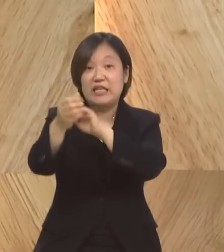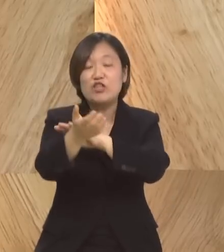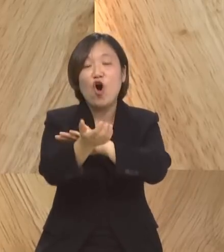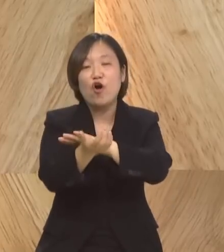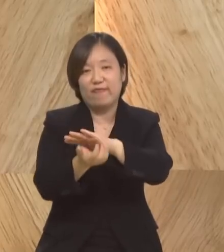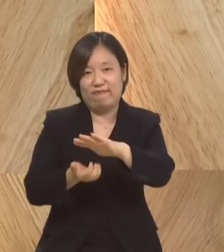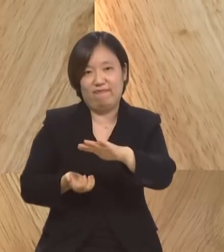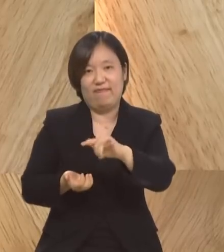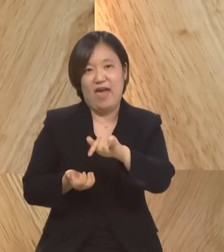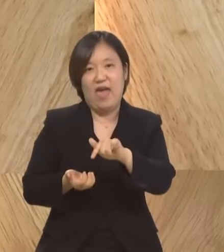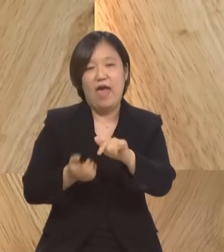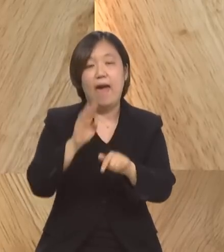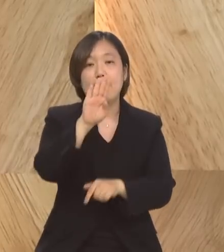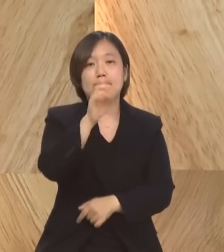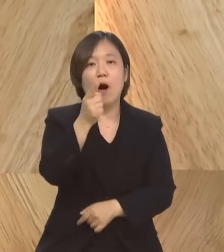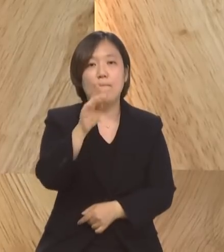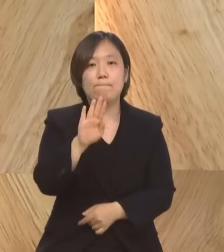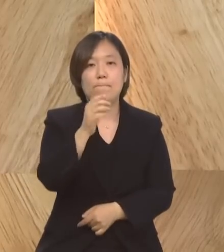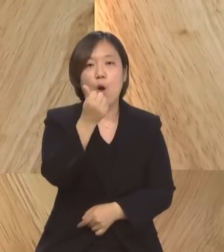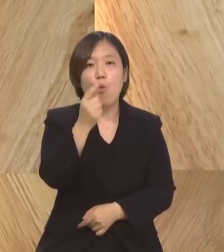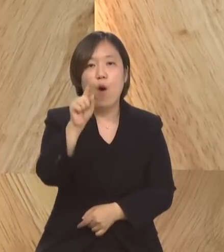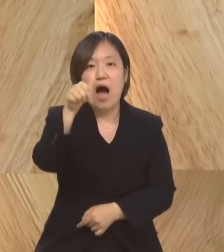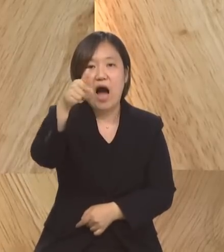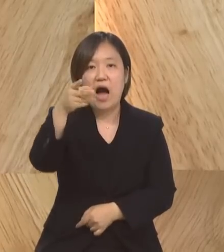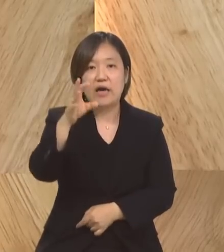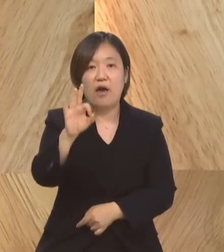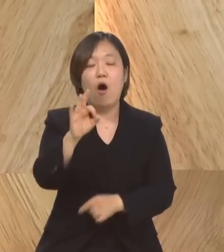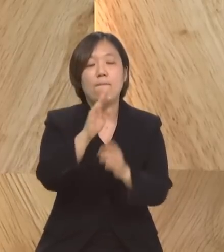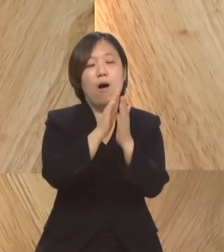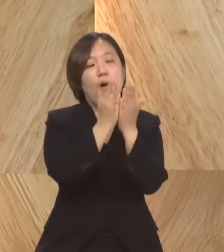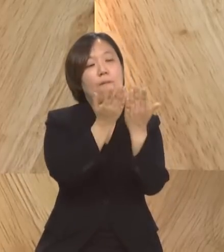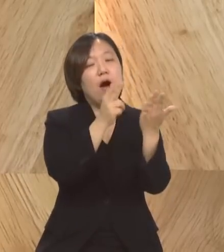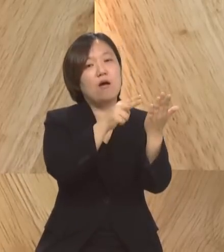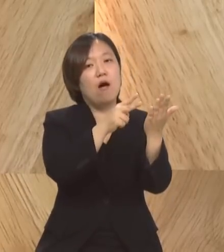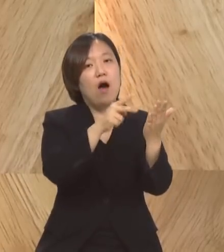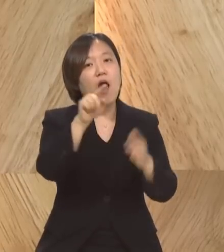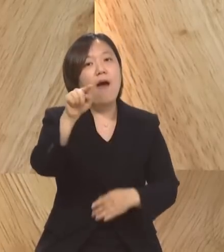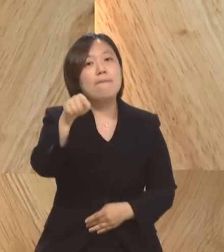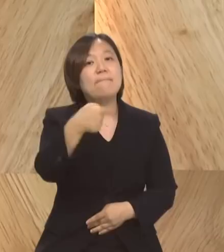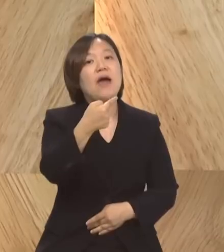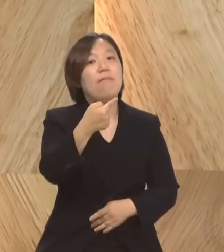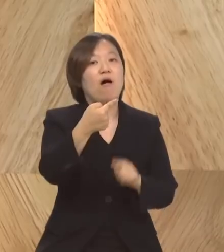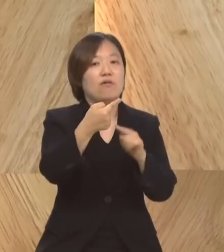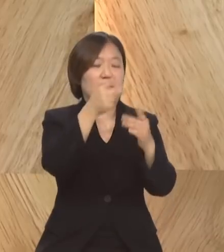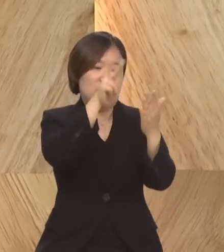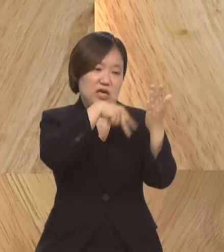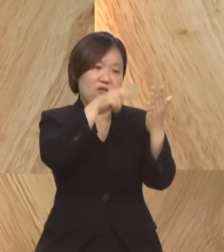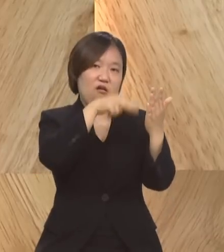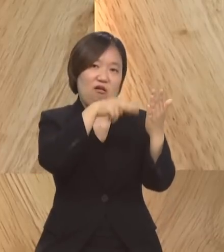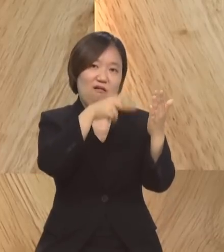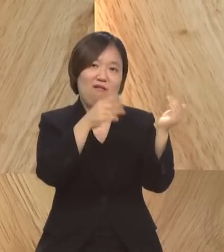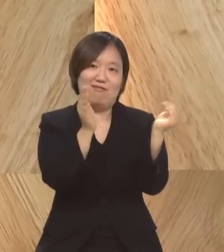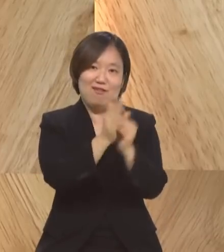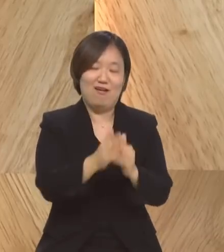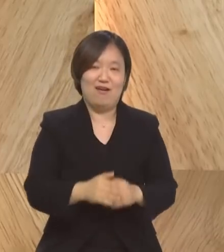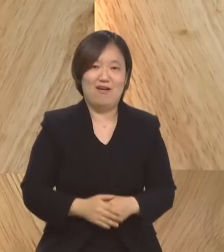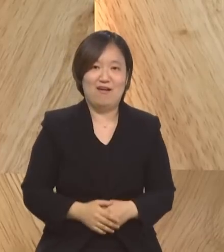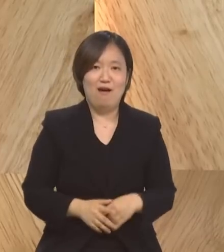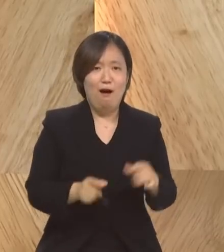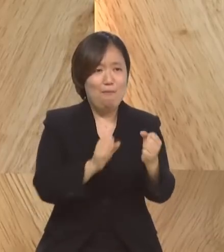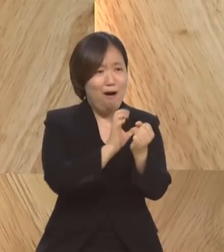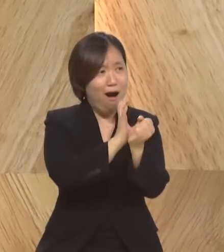전에 법화경을 한 100번 정도 읽었대요 법화경을 야 대단하죠 묘법연화경 법화경이